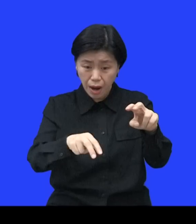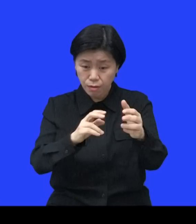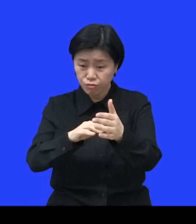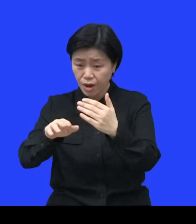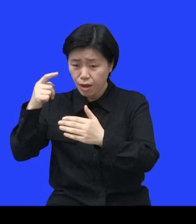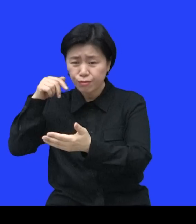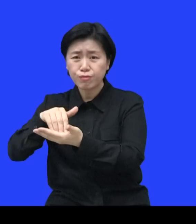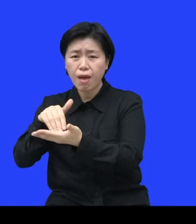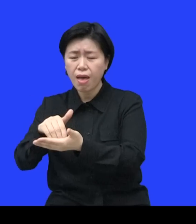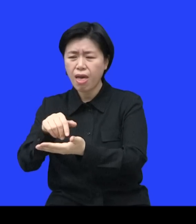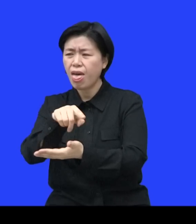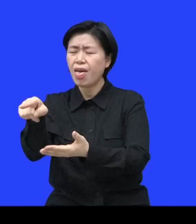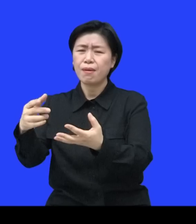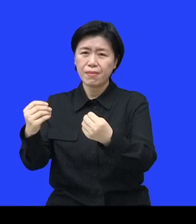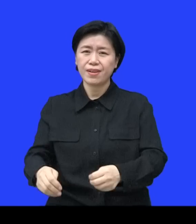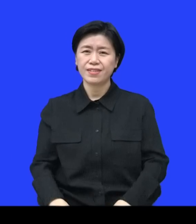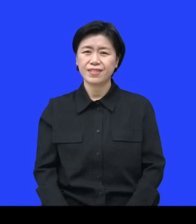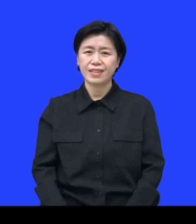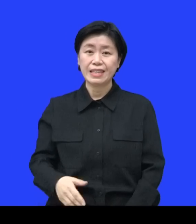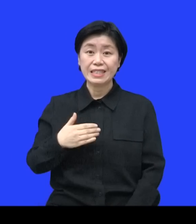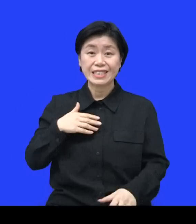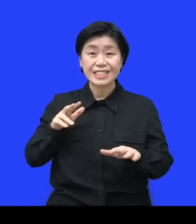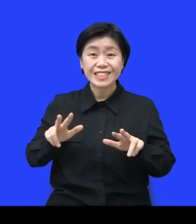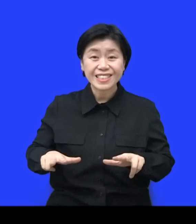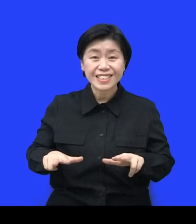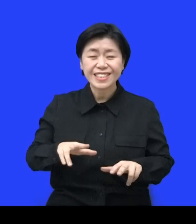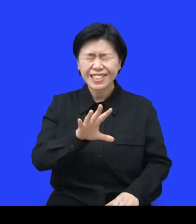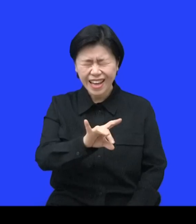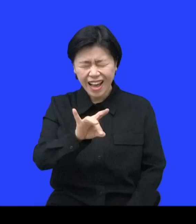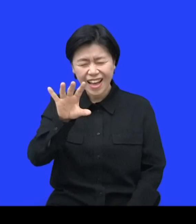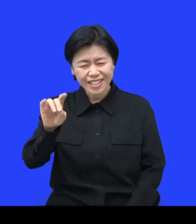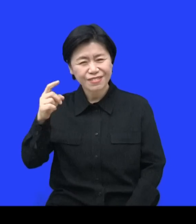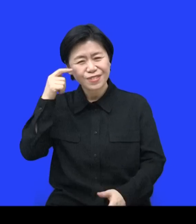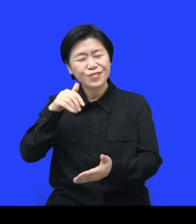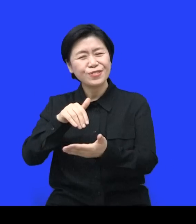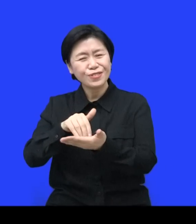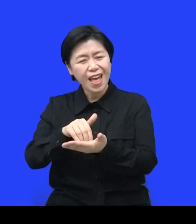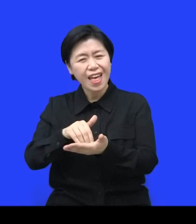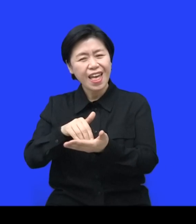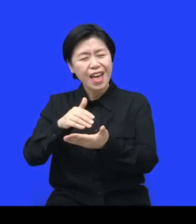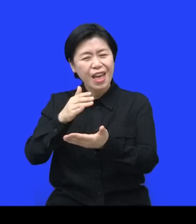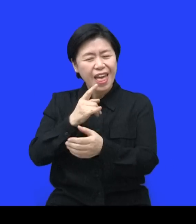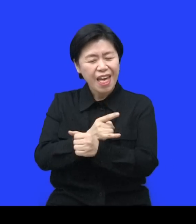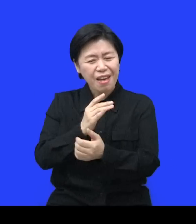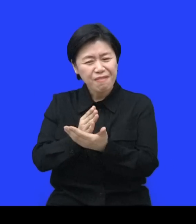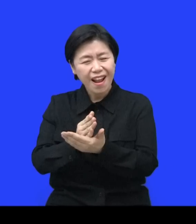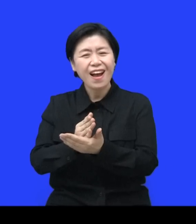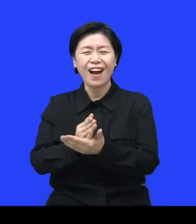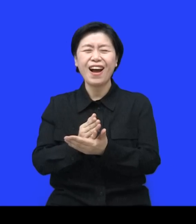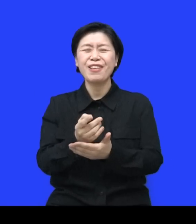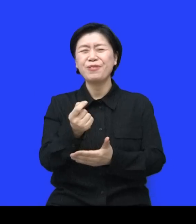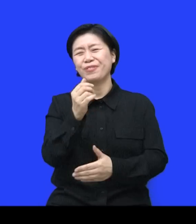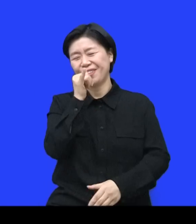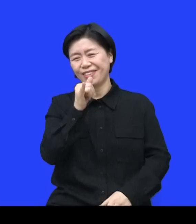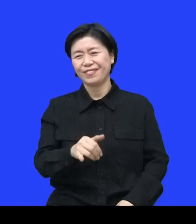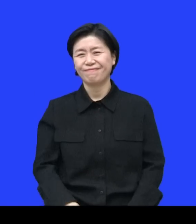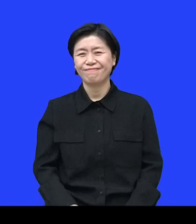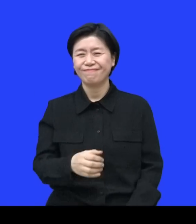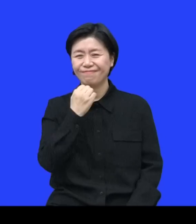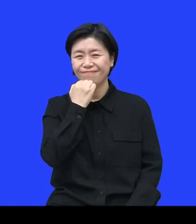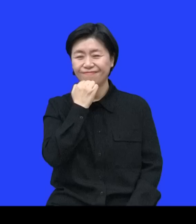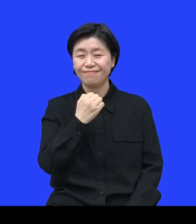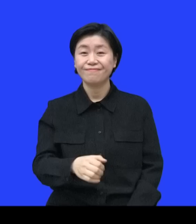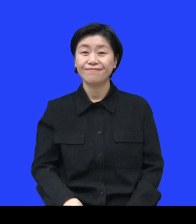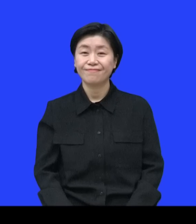저도 가끔 지금 후회를 할까 말까를 하는데 믿음으로 계속 일단 걸어가 보는 거예요. 그러고